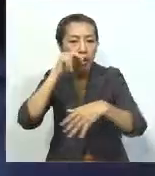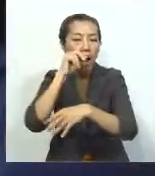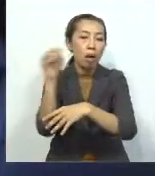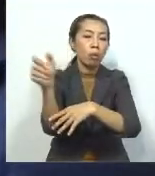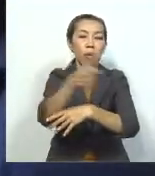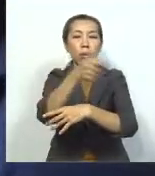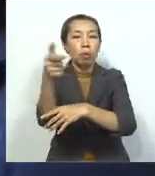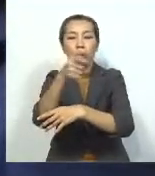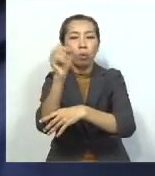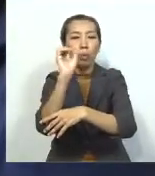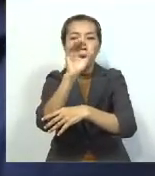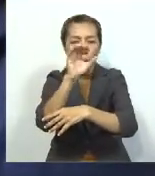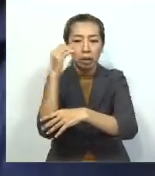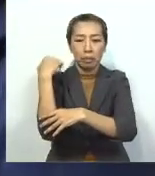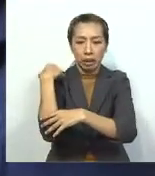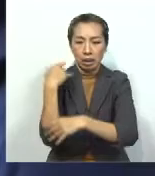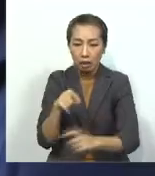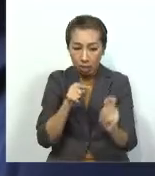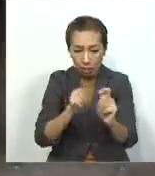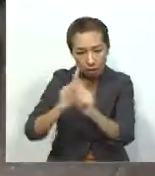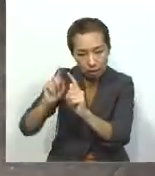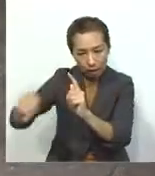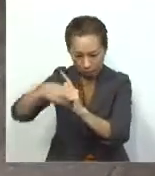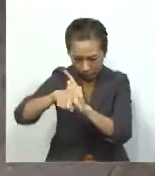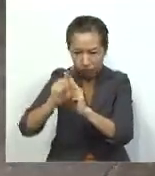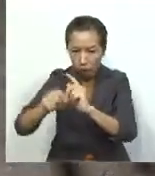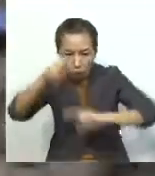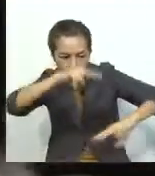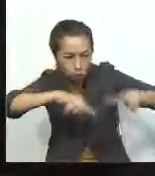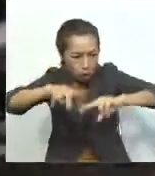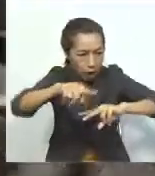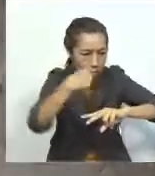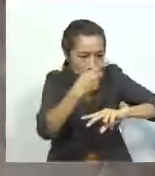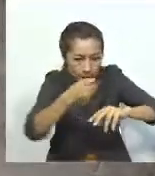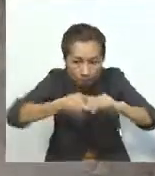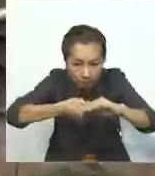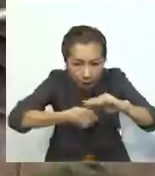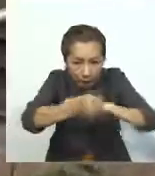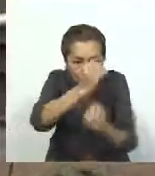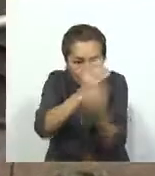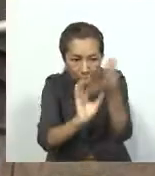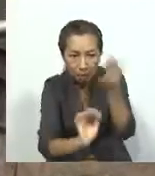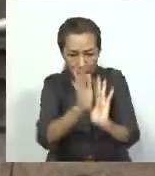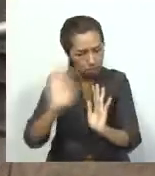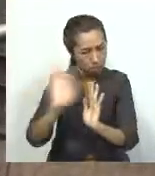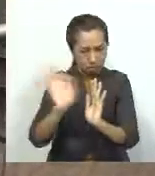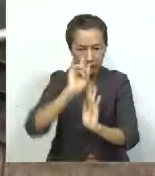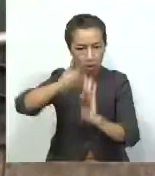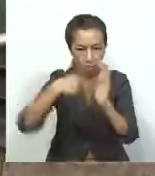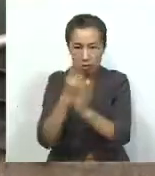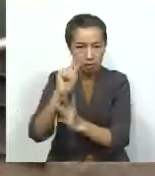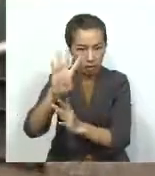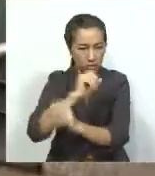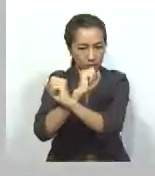ทางผู้ว่าราชการจังหวัดยังเน้นย้ำให้ทุกอำเภอสอดส่องแล้วก็ลาดตระเวนไม่ให้มีการลักลอบเผาป่าตลอด24ชั่วโมง